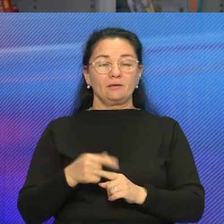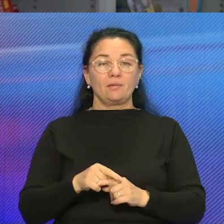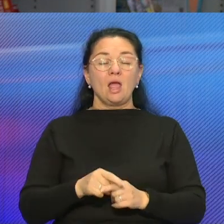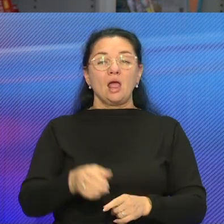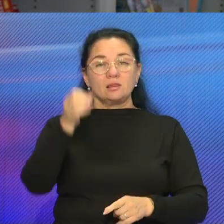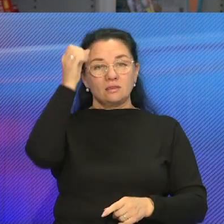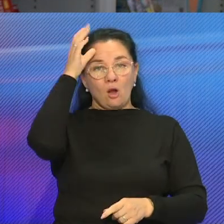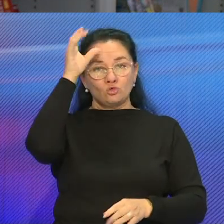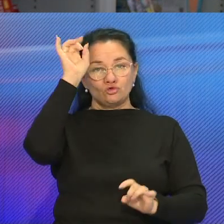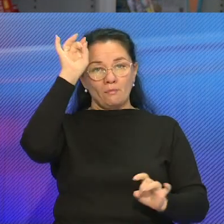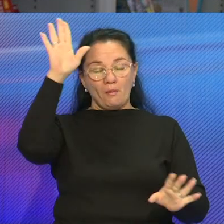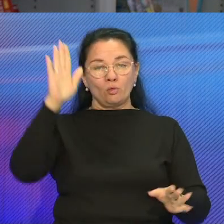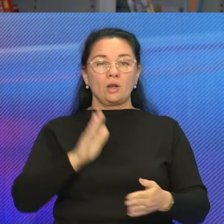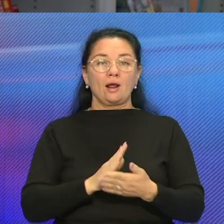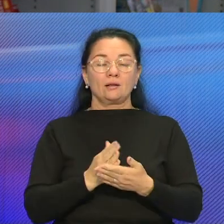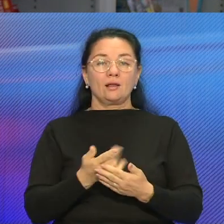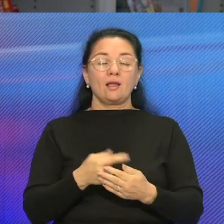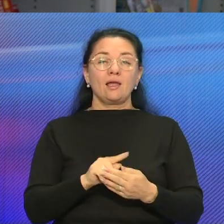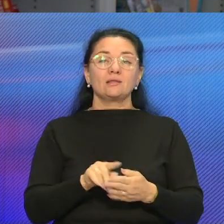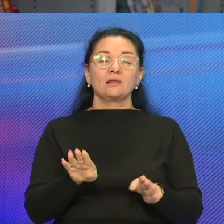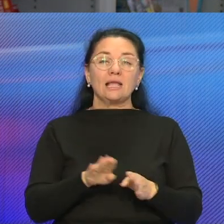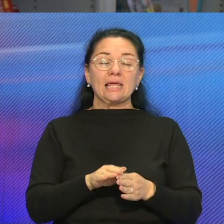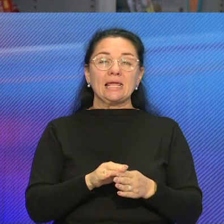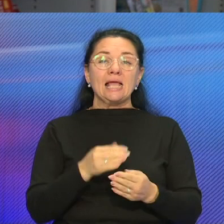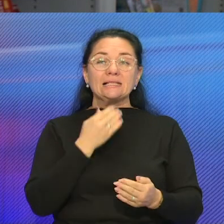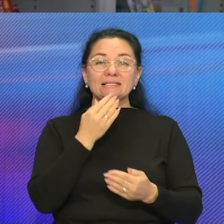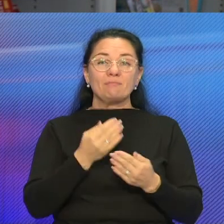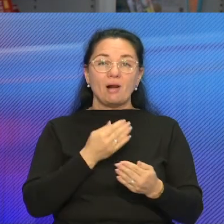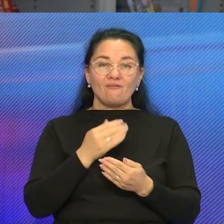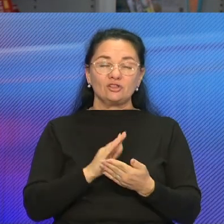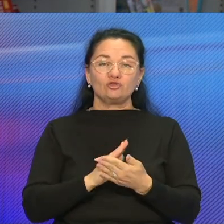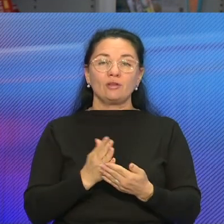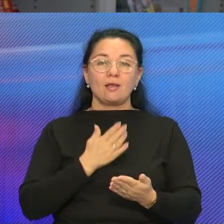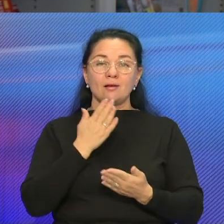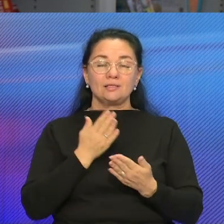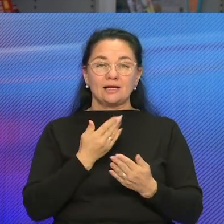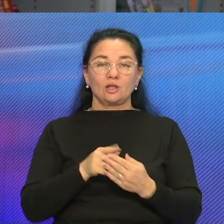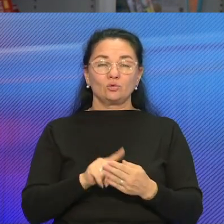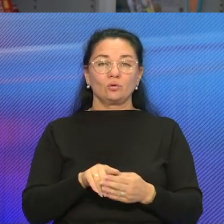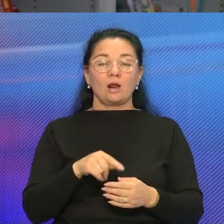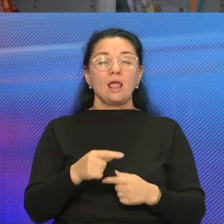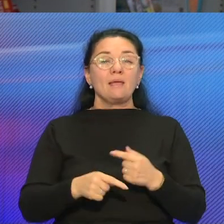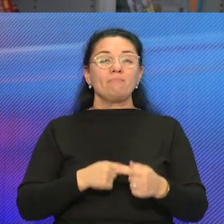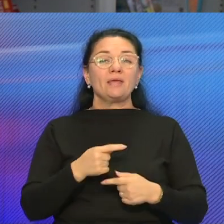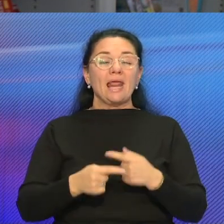популярныя выдання. Гэта даведачная таксама література, мастацкіе творы, піраядычныя выдання на любы густ